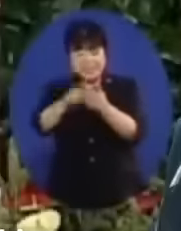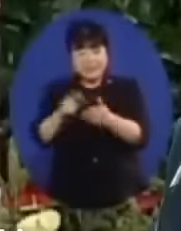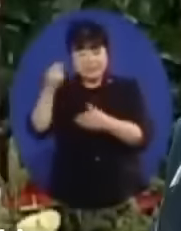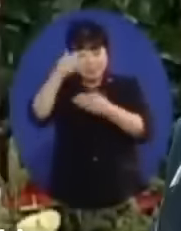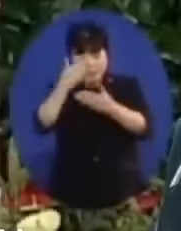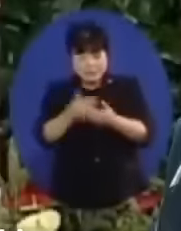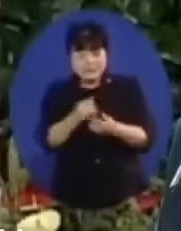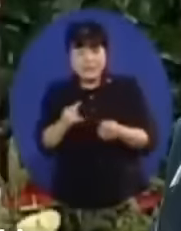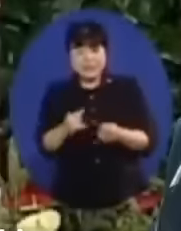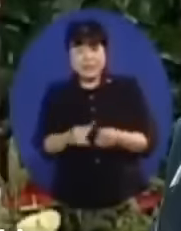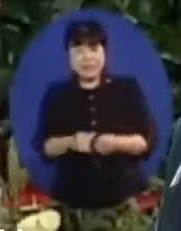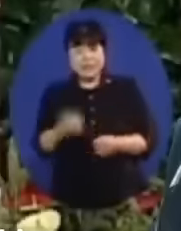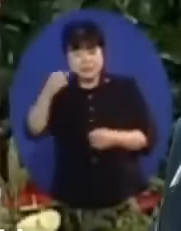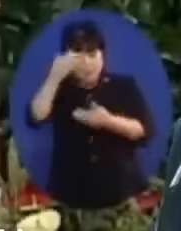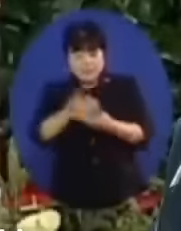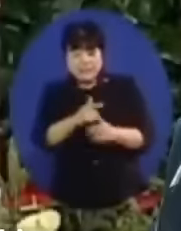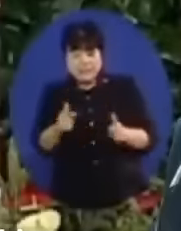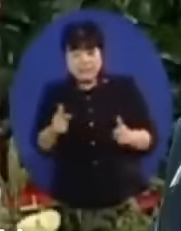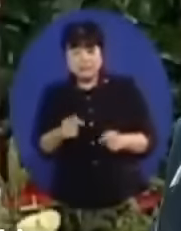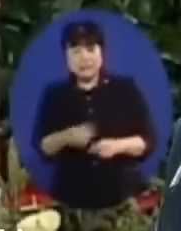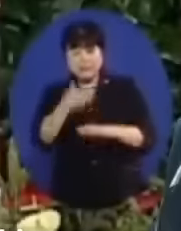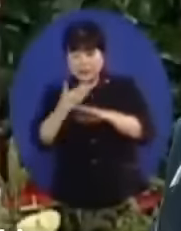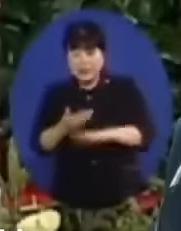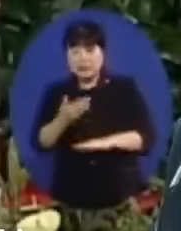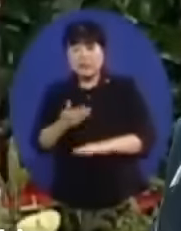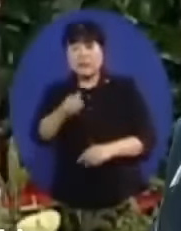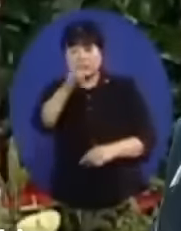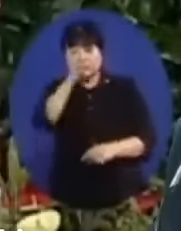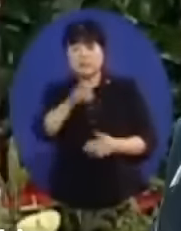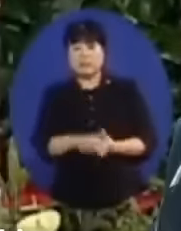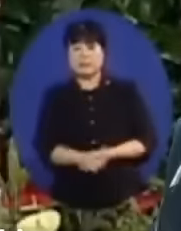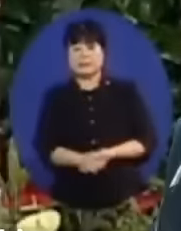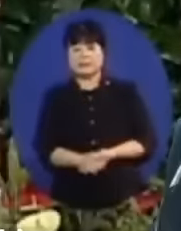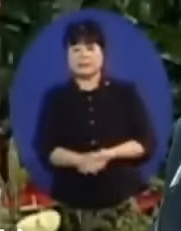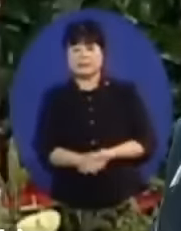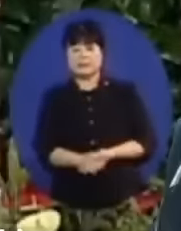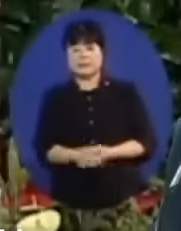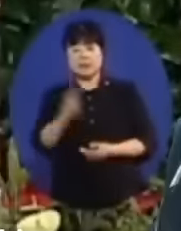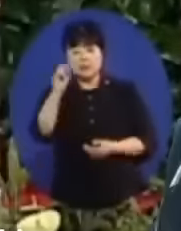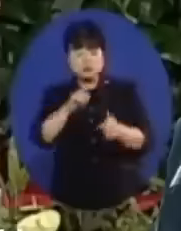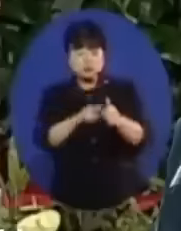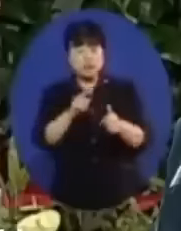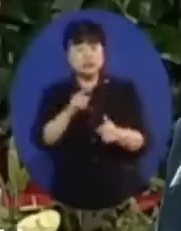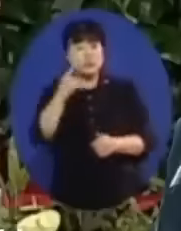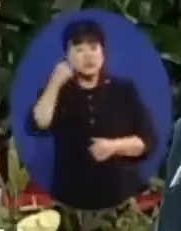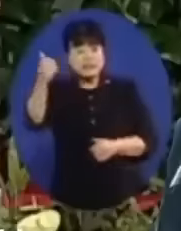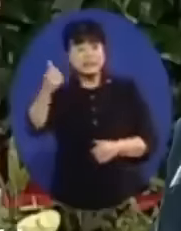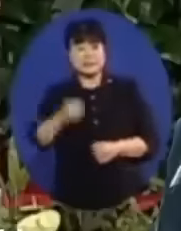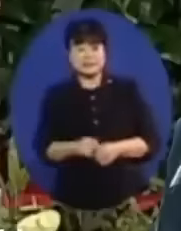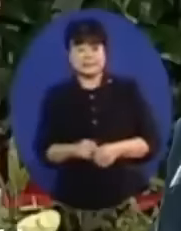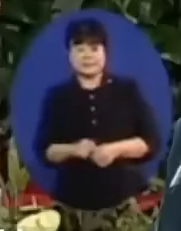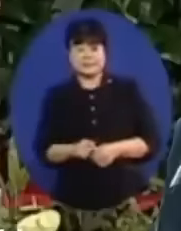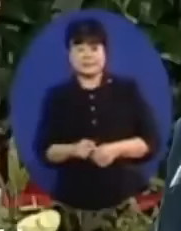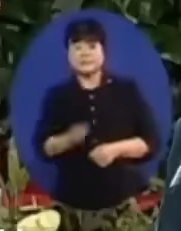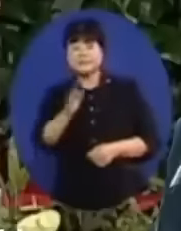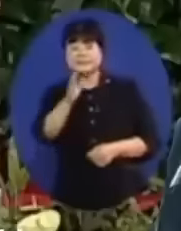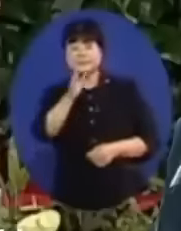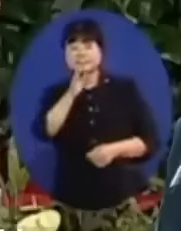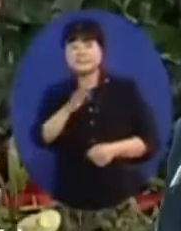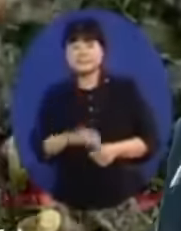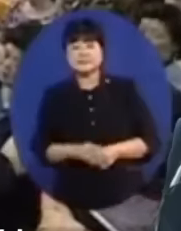사람과 성령받지 않은 사람과 근본적인 차이가 있다고 그는 말했습니다. 무디 목사님은 무디의 비밀스러운 힘이라는